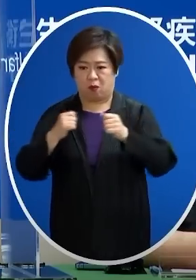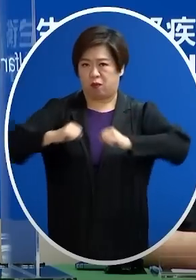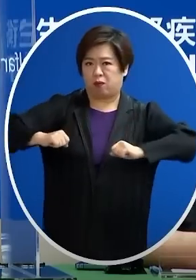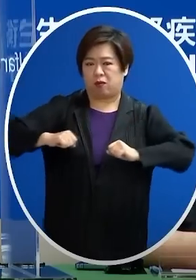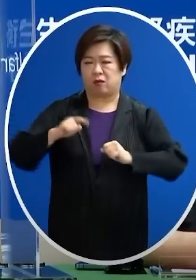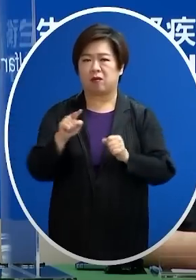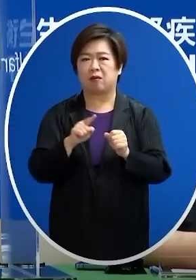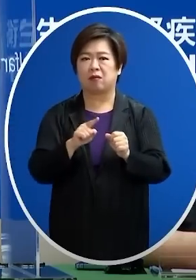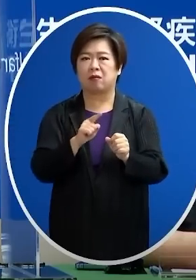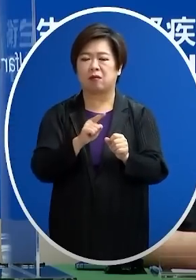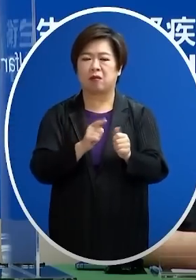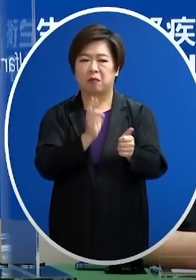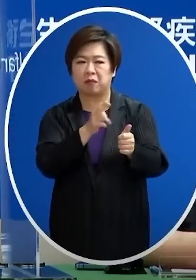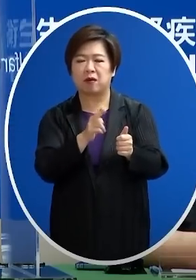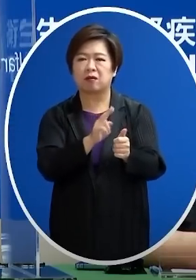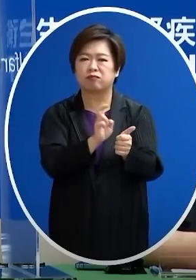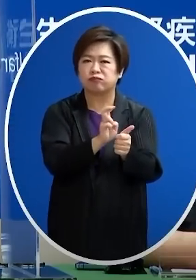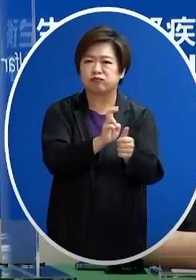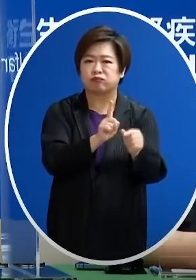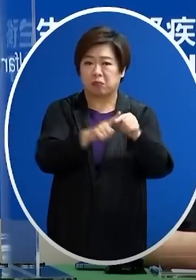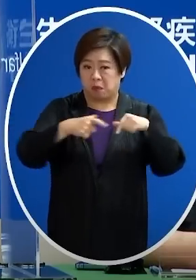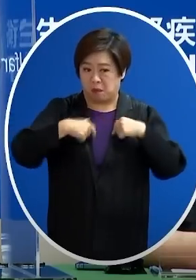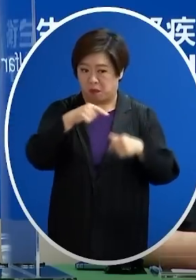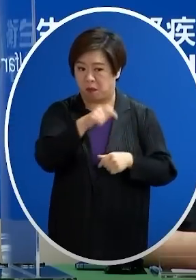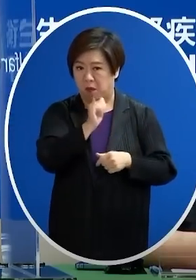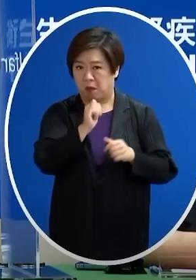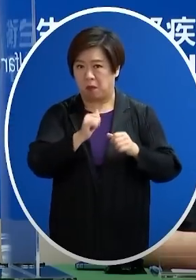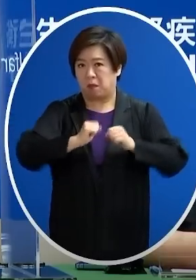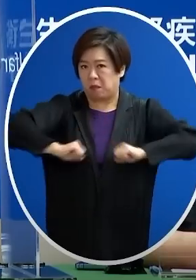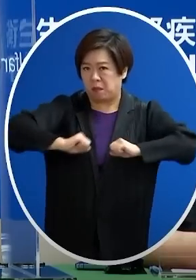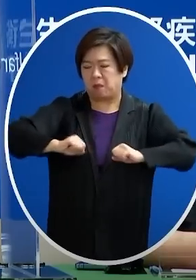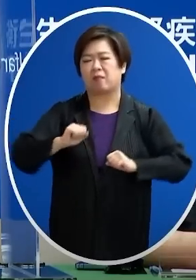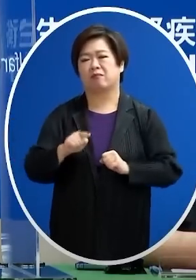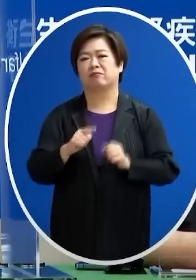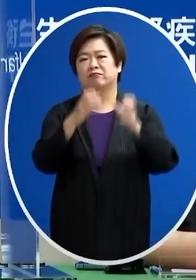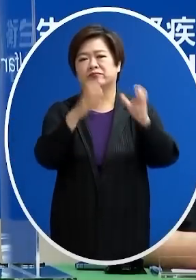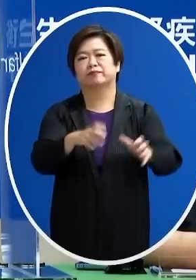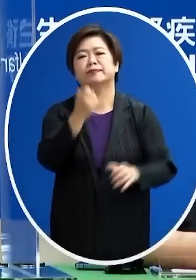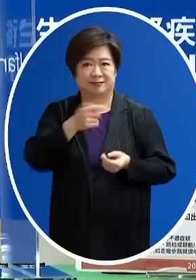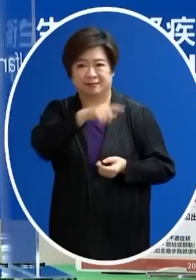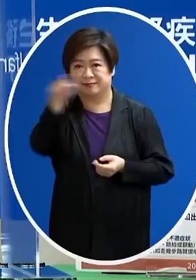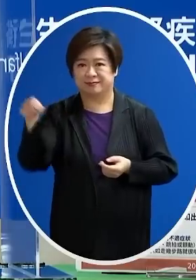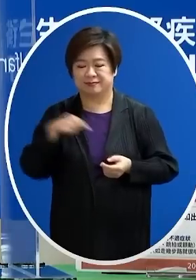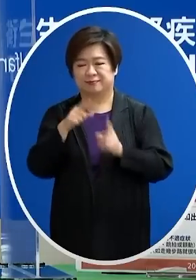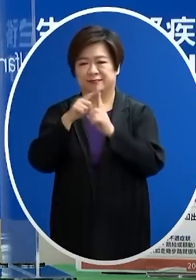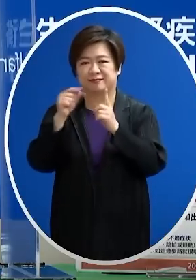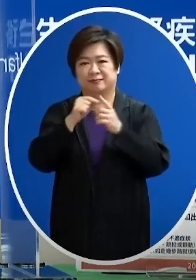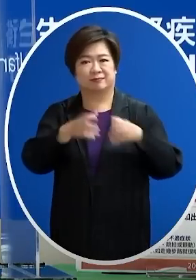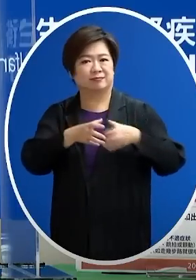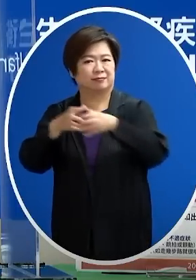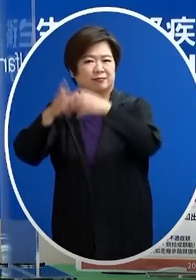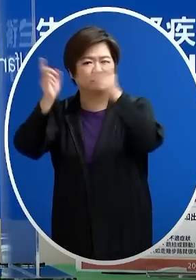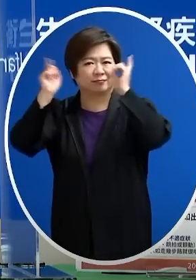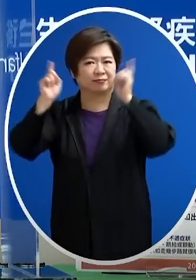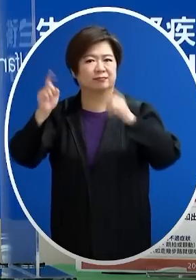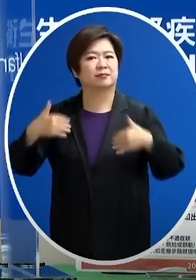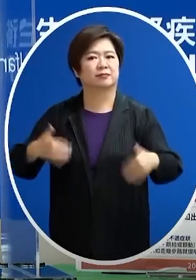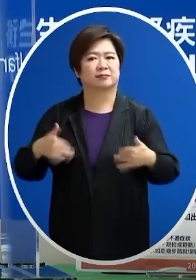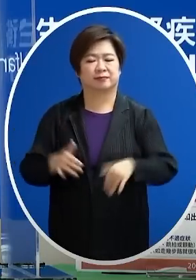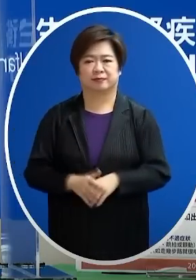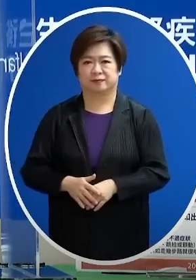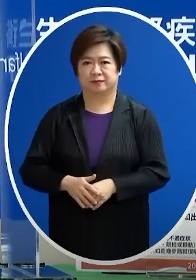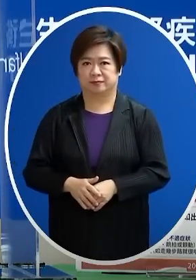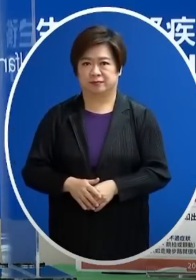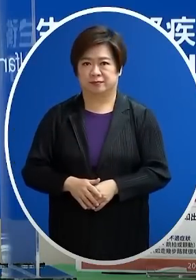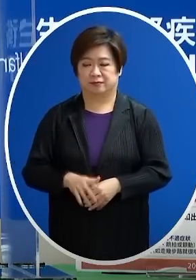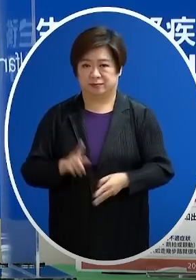直接到幼儿园到托婴中心打，这也是一个规划的方向之一。那目前重点还是要看怎么样